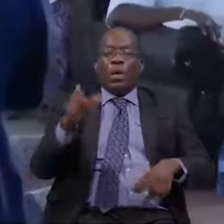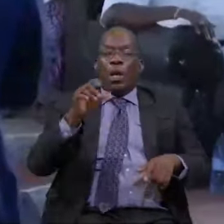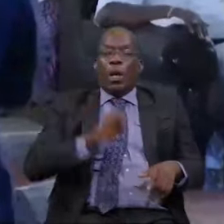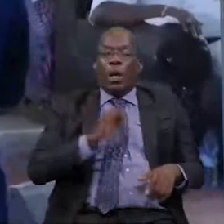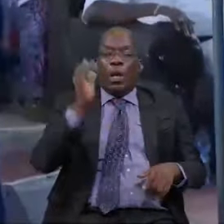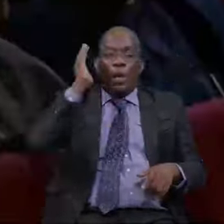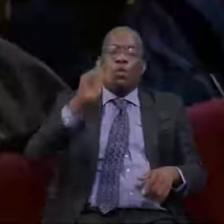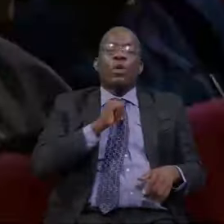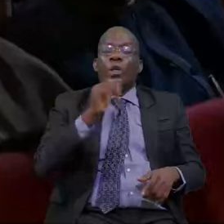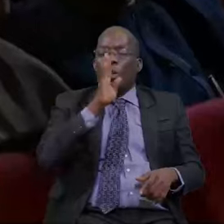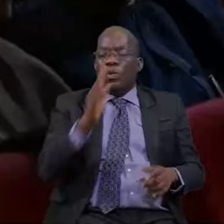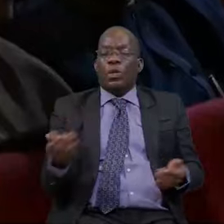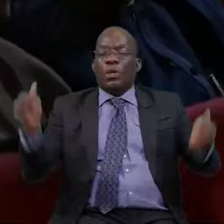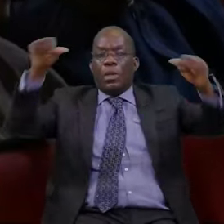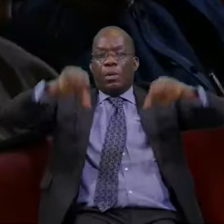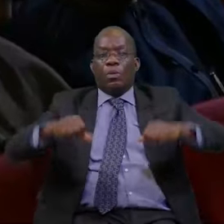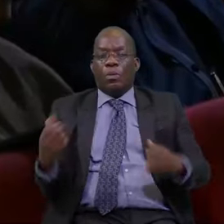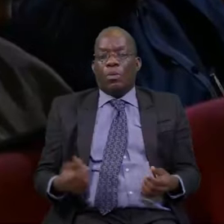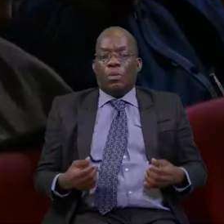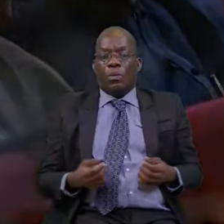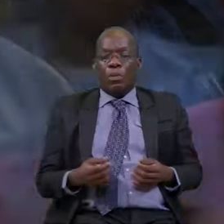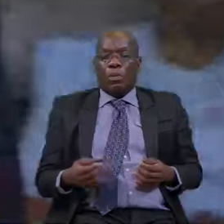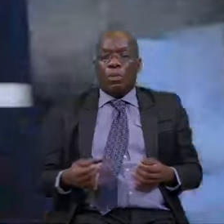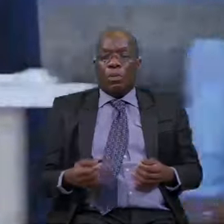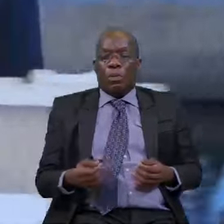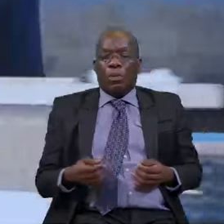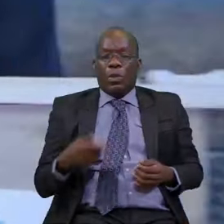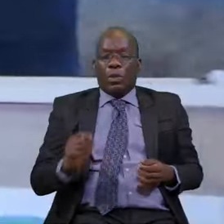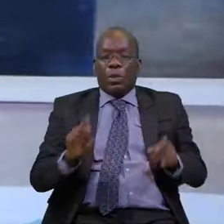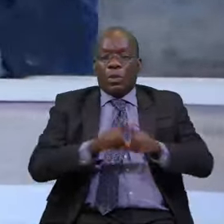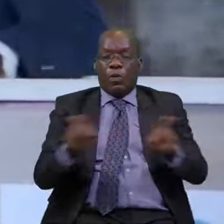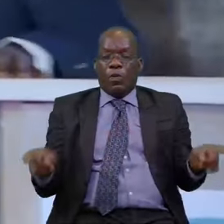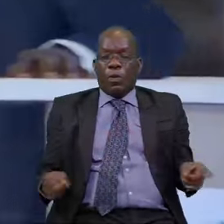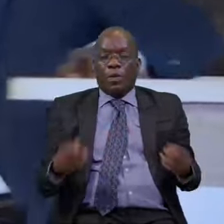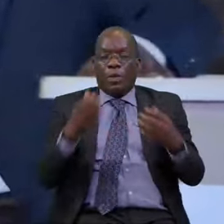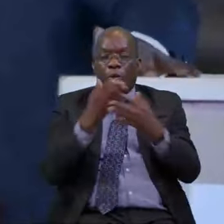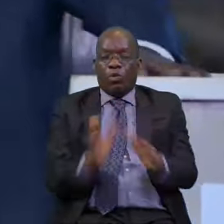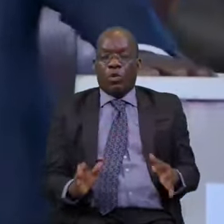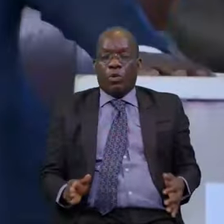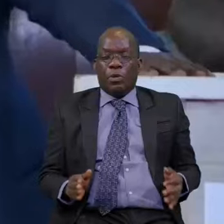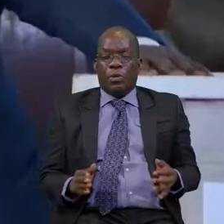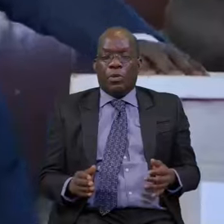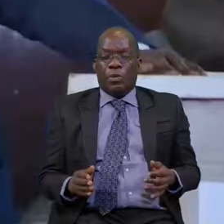pas condamné. La différence entre